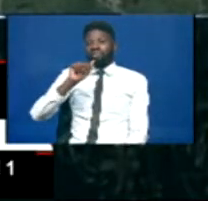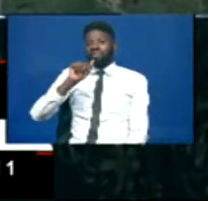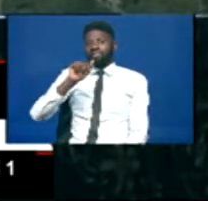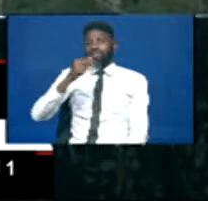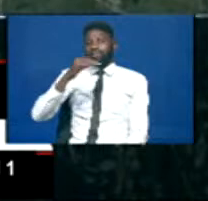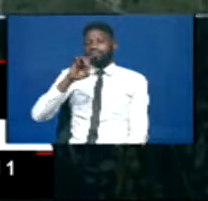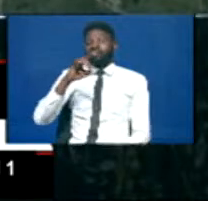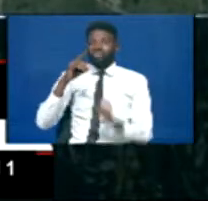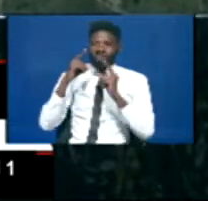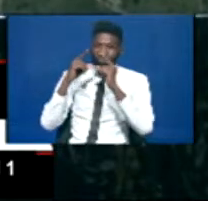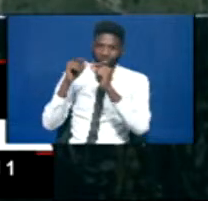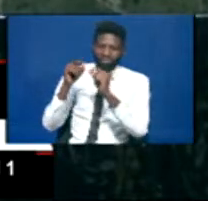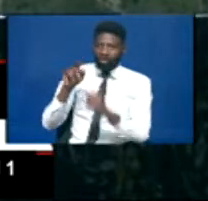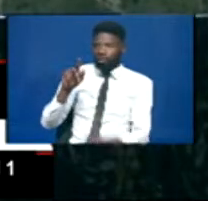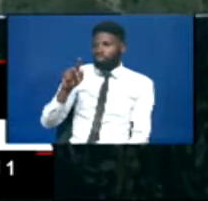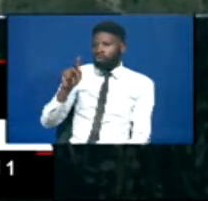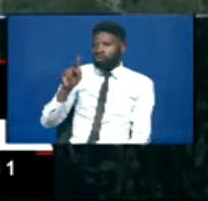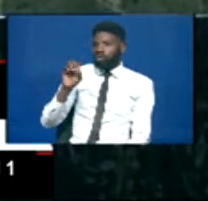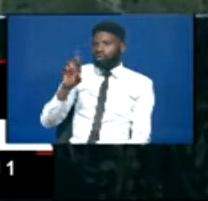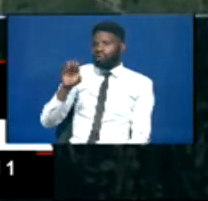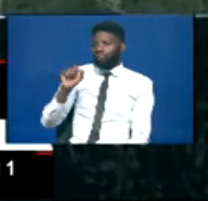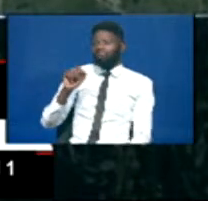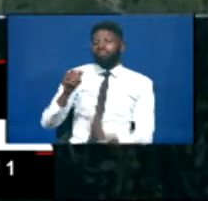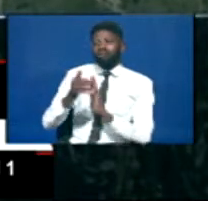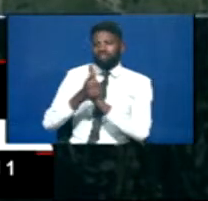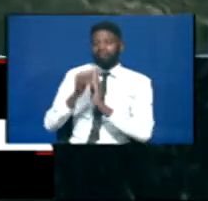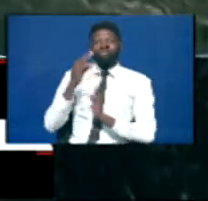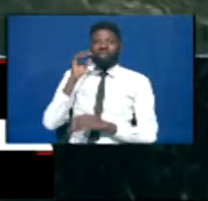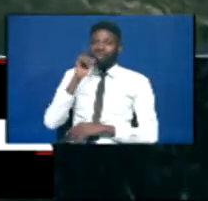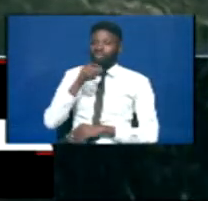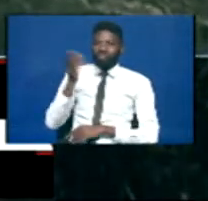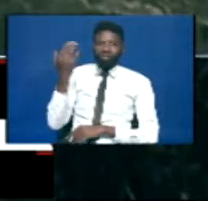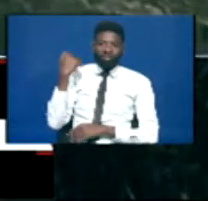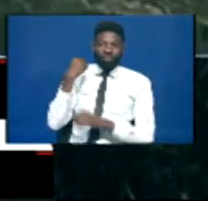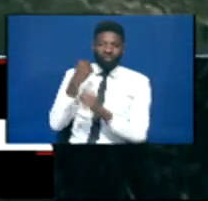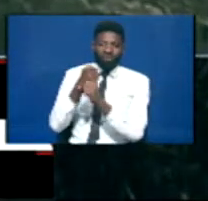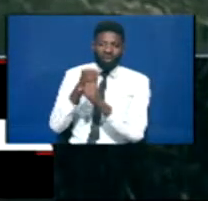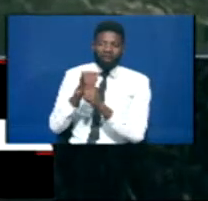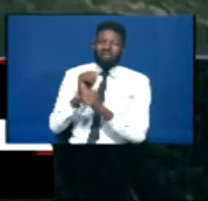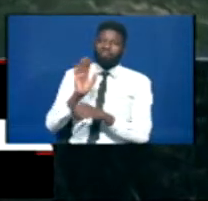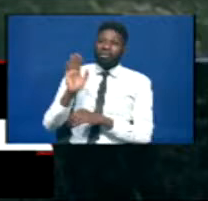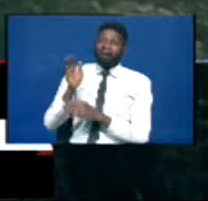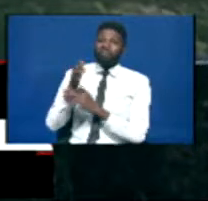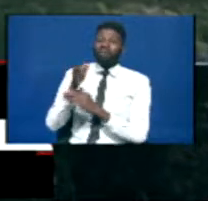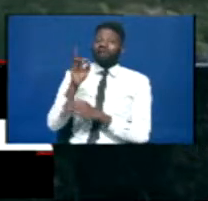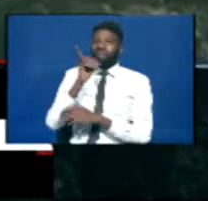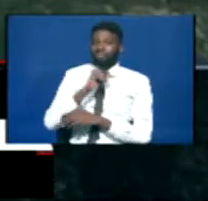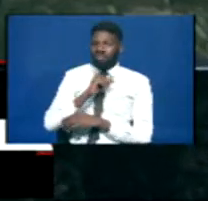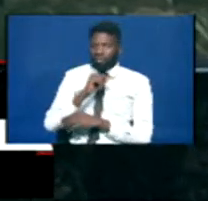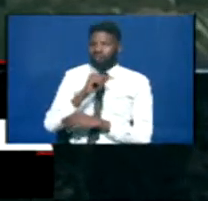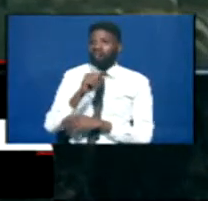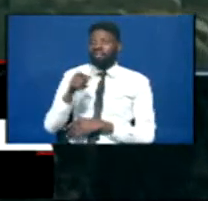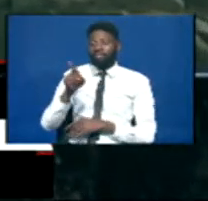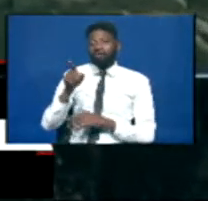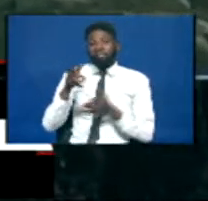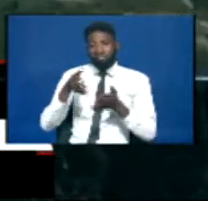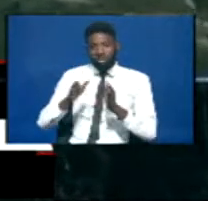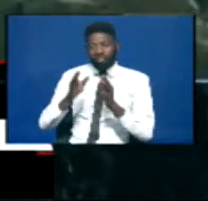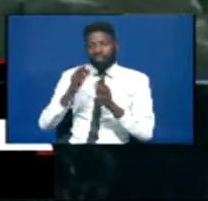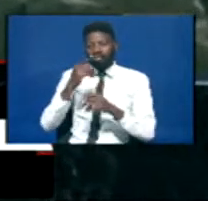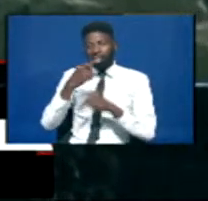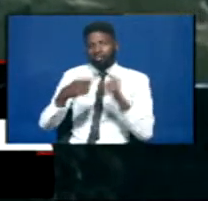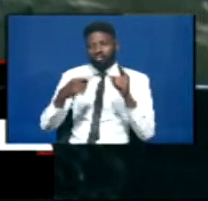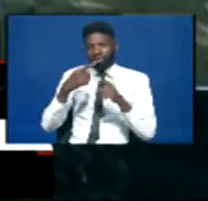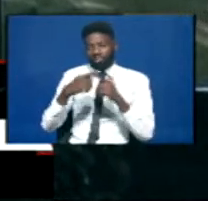ya kuhudumu kwa takribani miaka 44 akiwa mjumbe wa nchi yake. Korosi alizaliwa mwaka